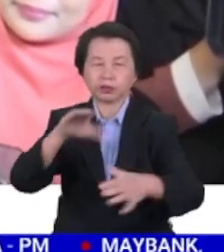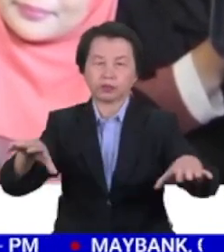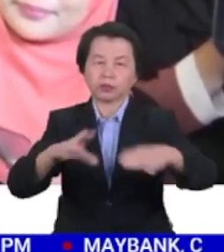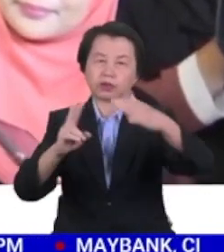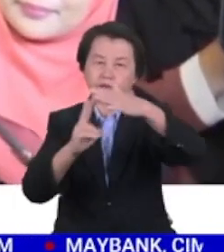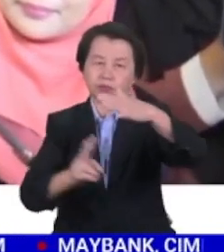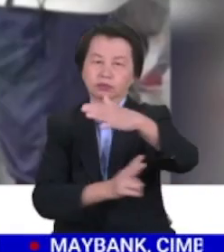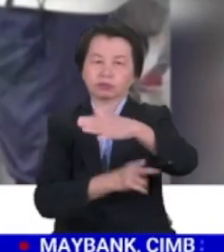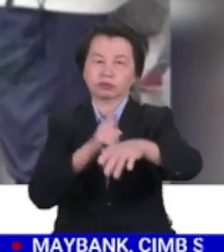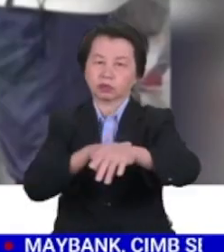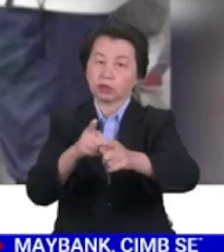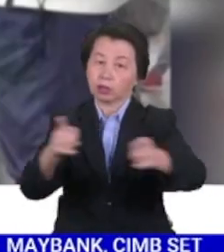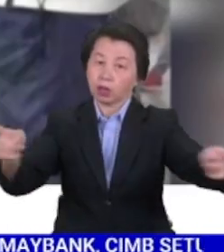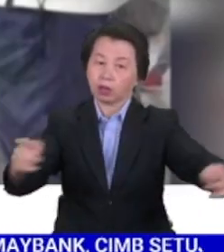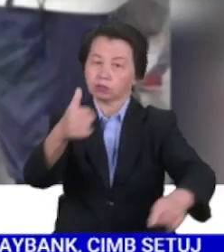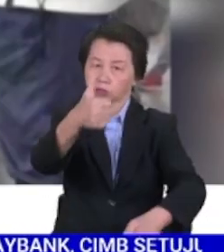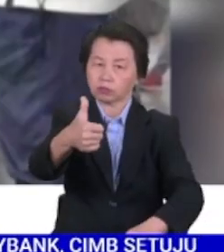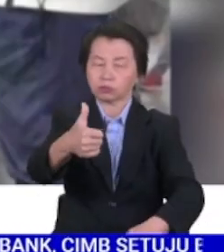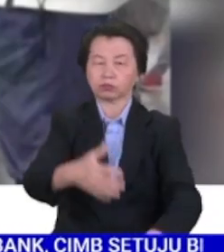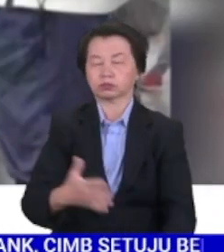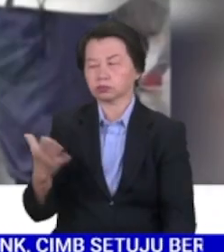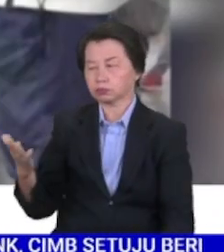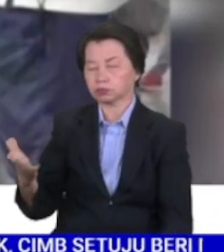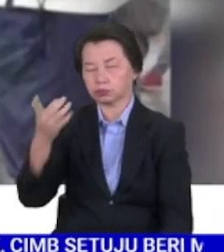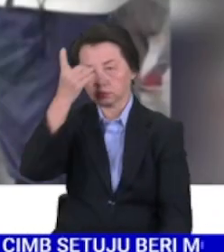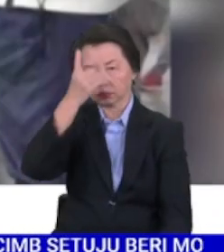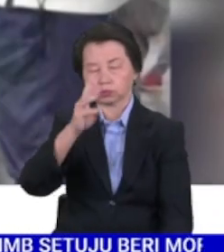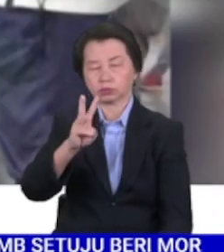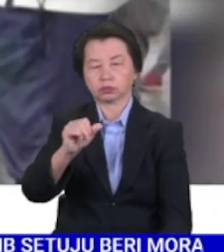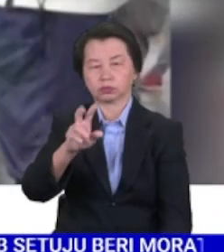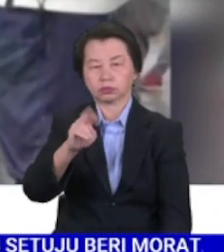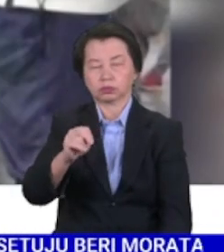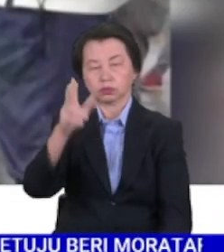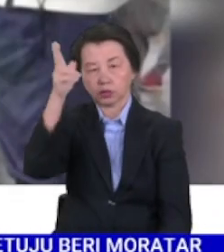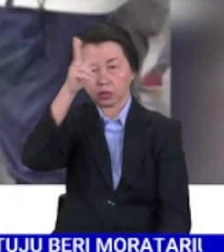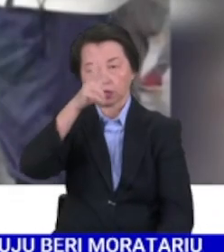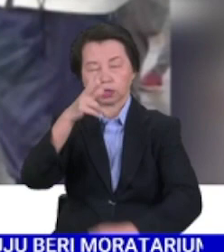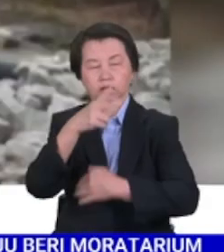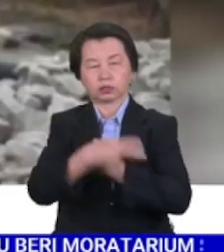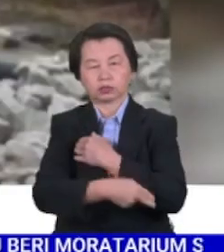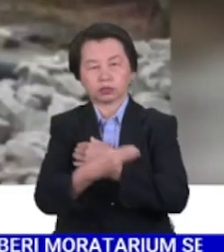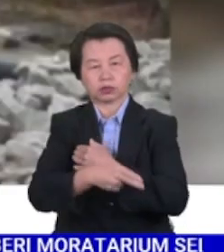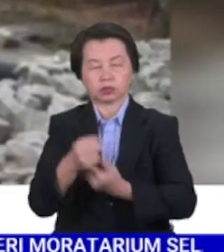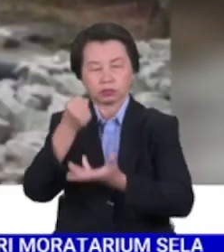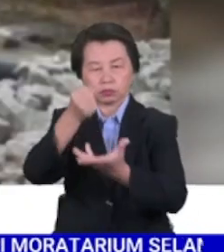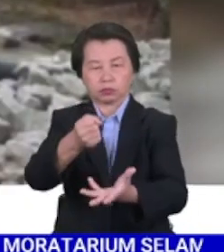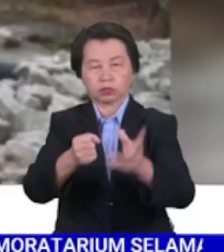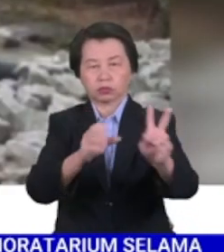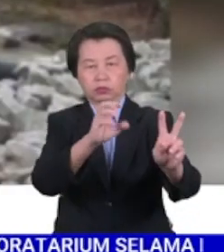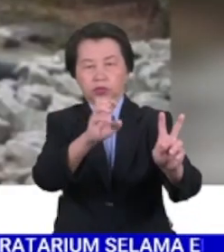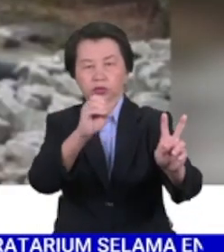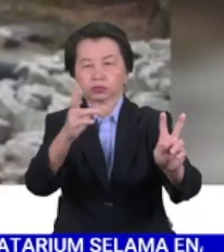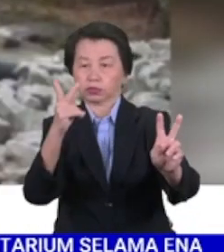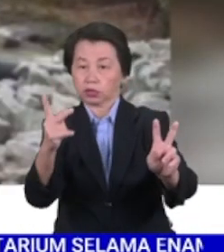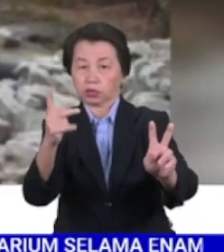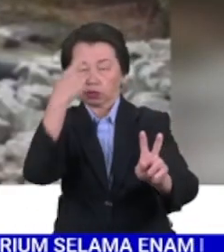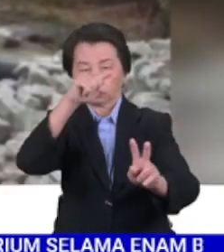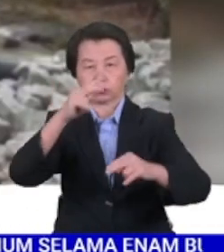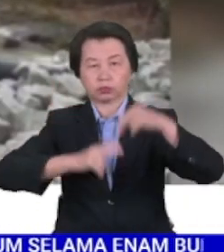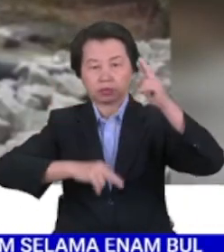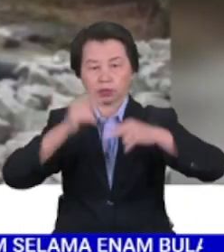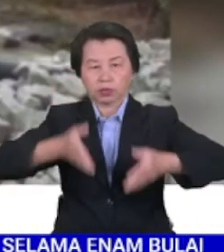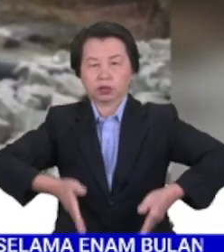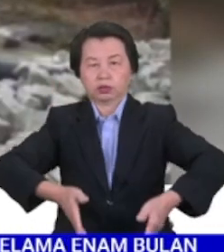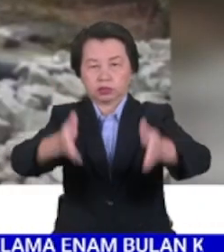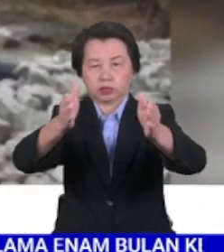panjang. Tambah Datuk Seri Wan Rosli, kerajaan negeri turut memperuntuk RM200,000 untuk membina